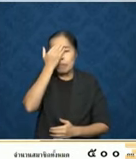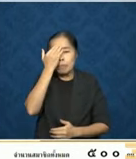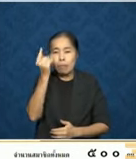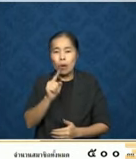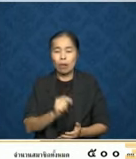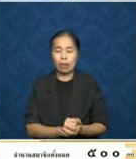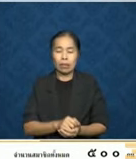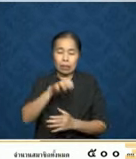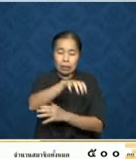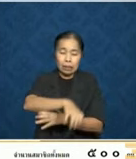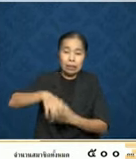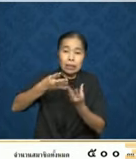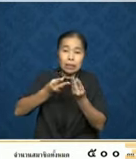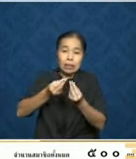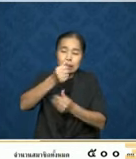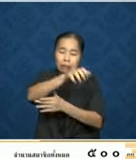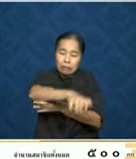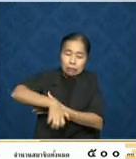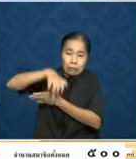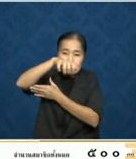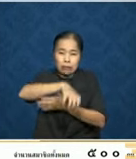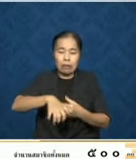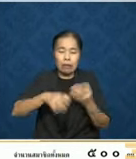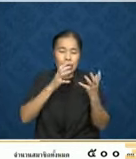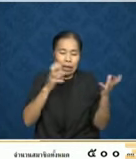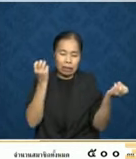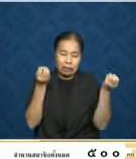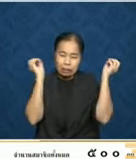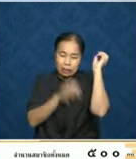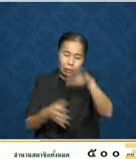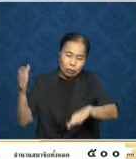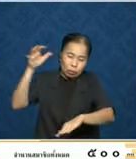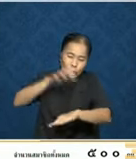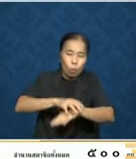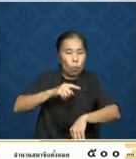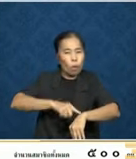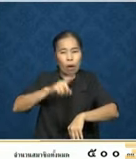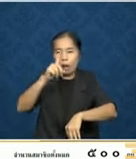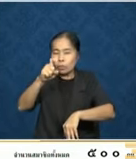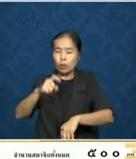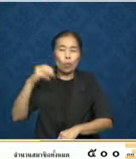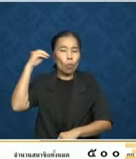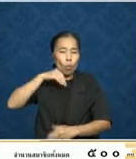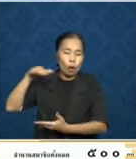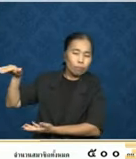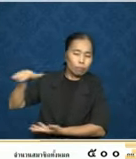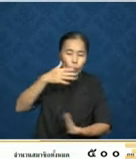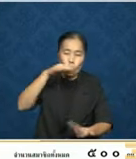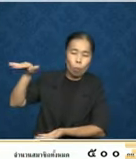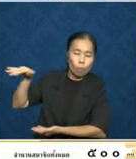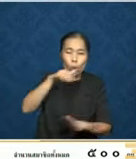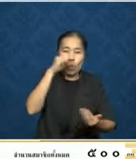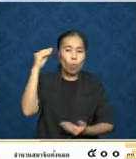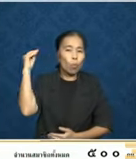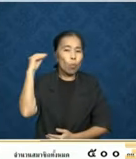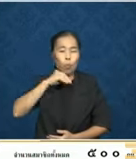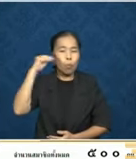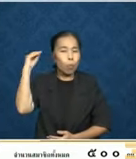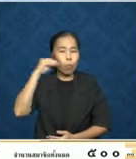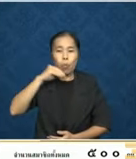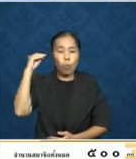ฝังกลบไม่ทันฝังกลบไม่ทันครับท่านประธานขยะมาทุกวันมาทุกวันแต่เทศบาลเนี่ย